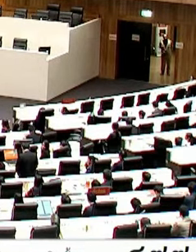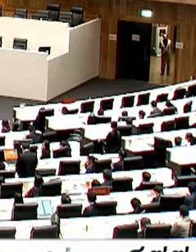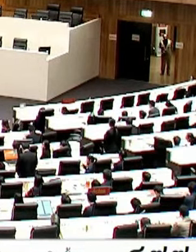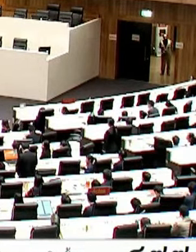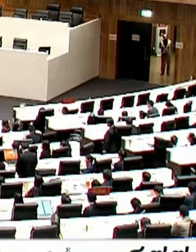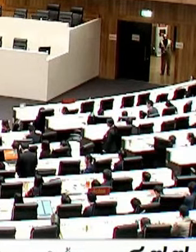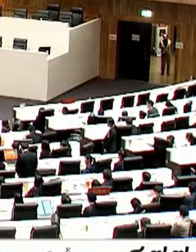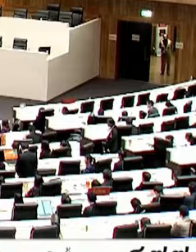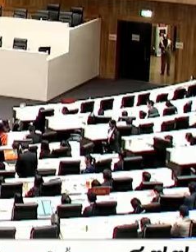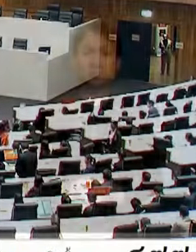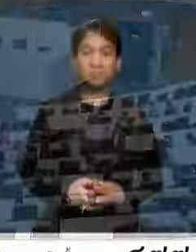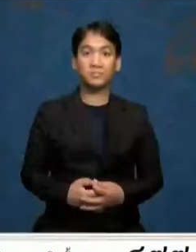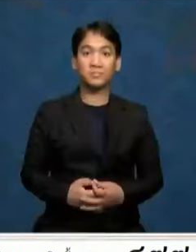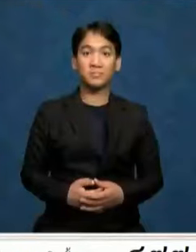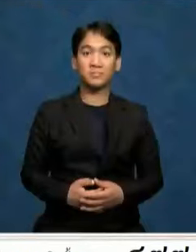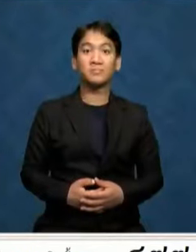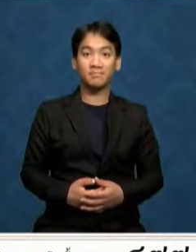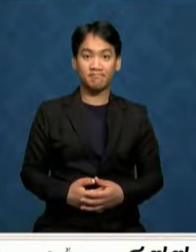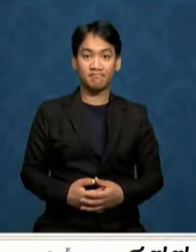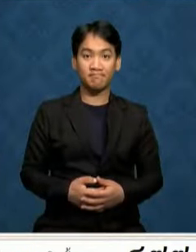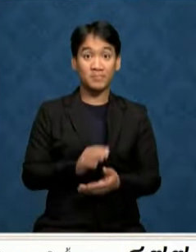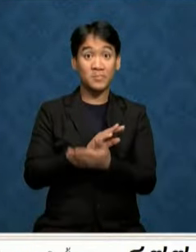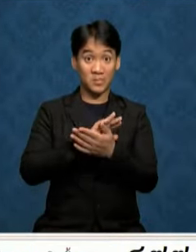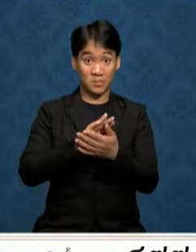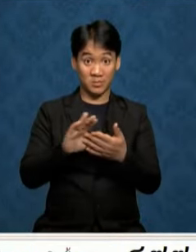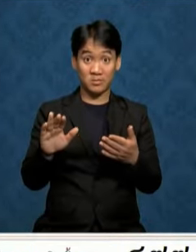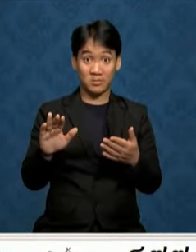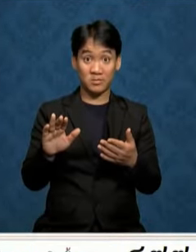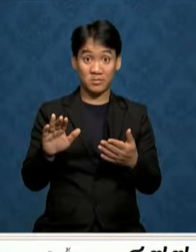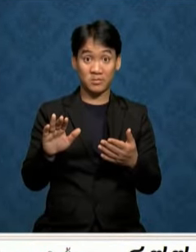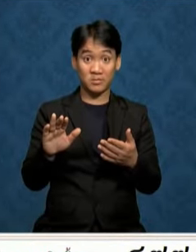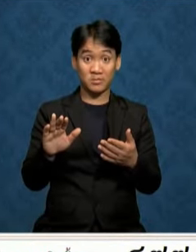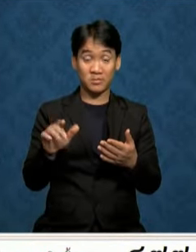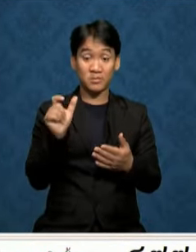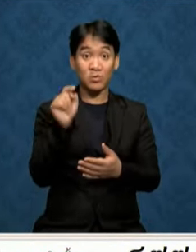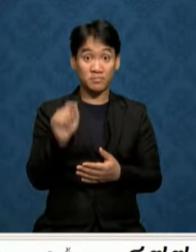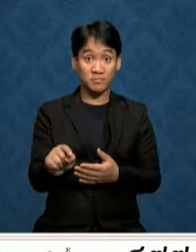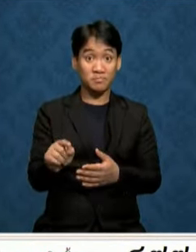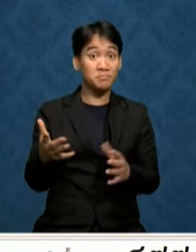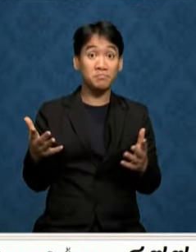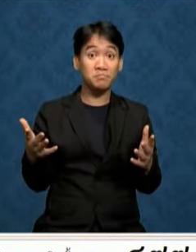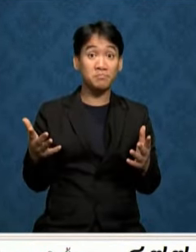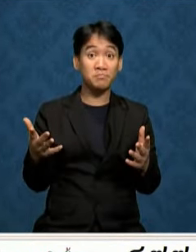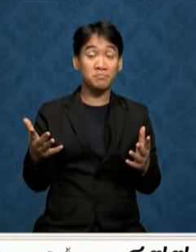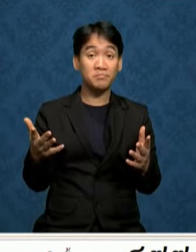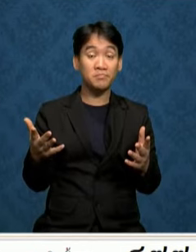ใช้สิทธิ์ลงคะแนนเรียบร้อยแล้วนะครับถ้าไม่มีขอปิดการลงคะแนนครับ